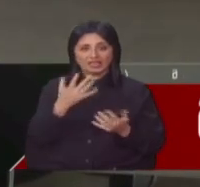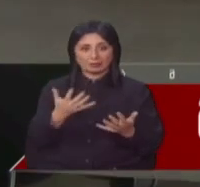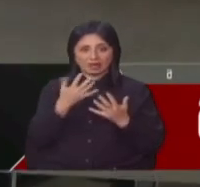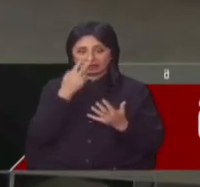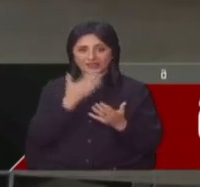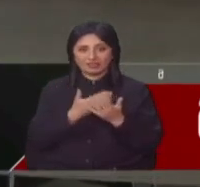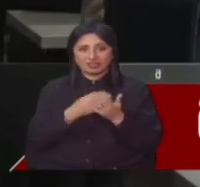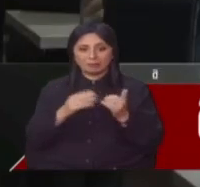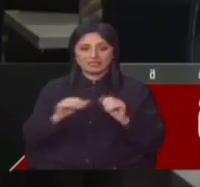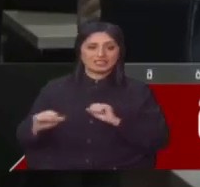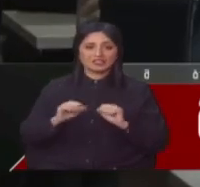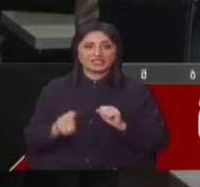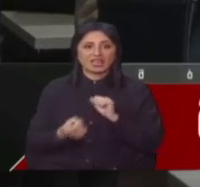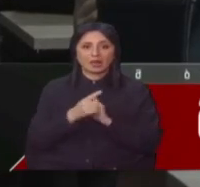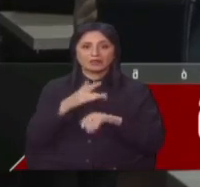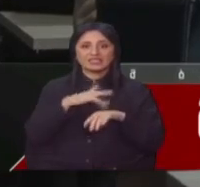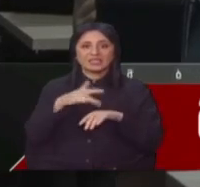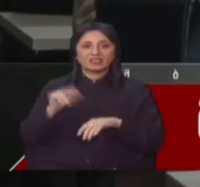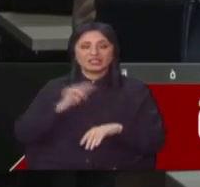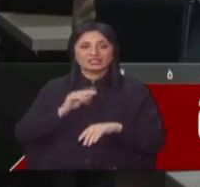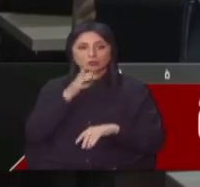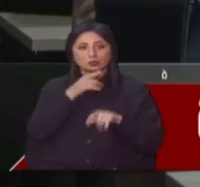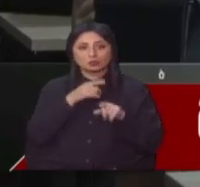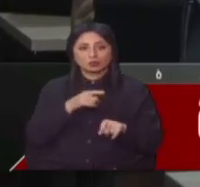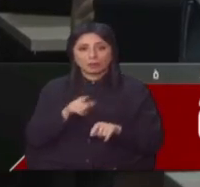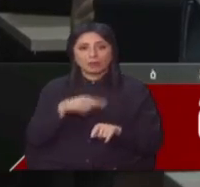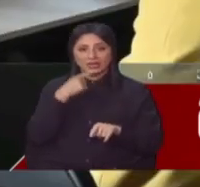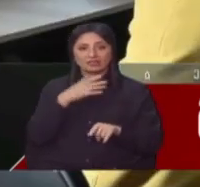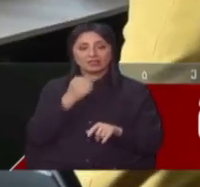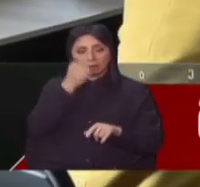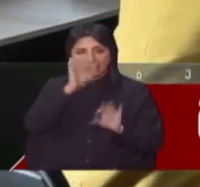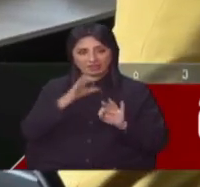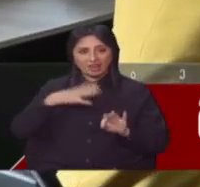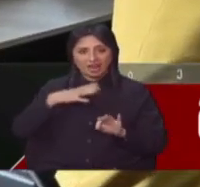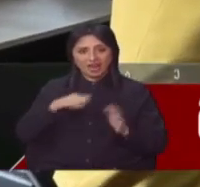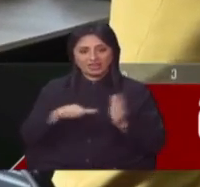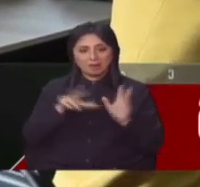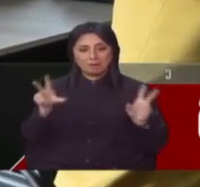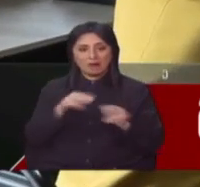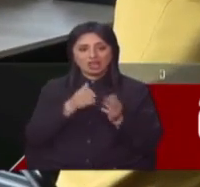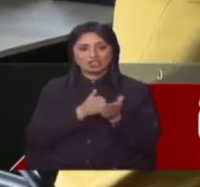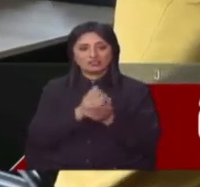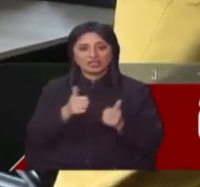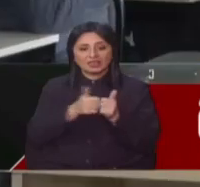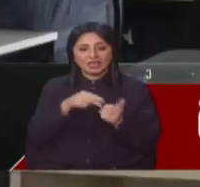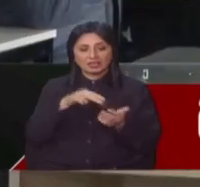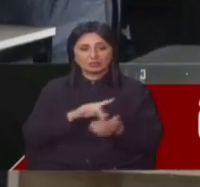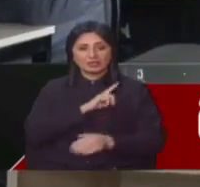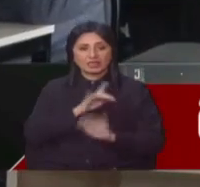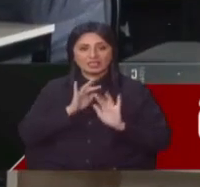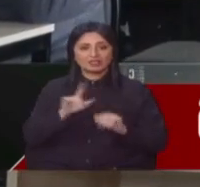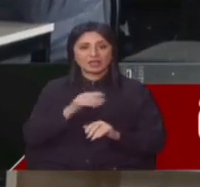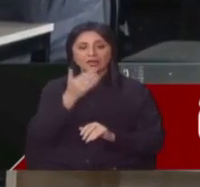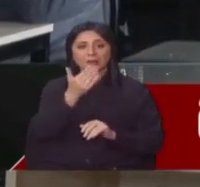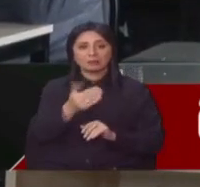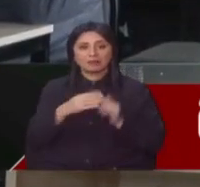mkapio dainakha mitsizurit gamutsveuli salikvidatsio samushaoebis dros. Man madlieroba gamokhada Kartveli Mashvelebis mimarti mtanadgomisa da zalisqvevistvis,